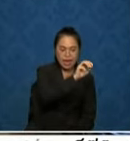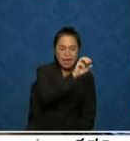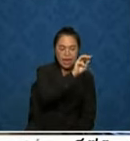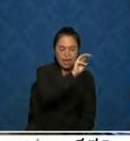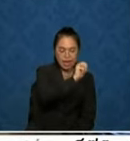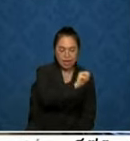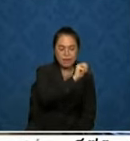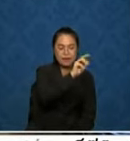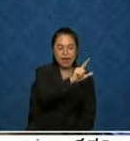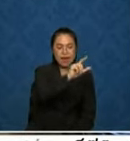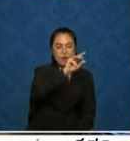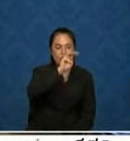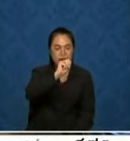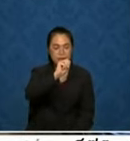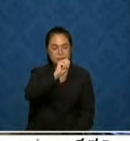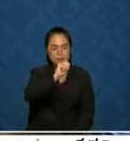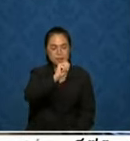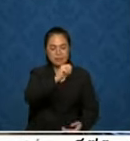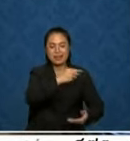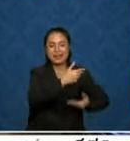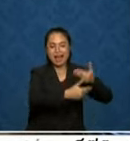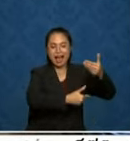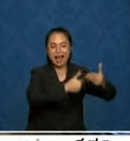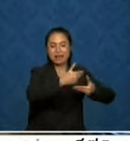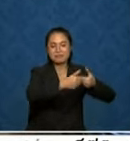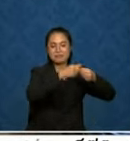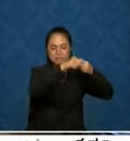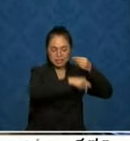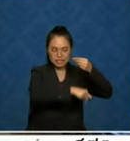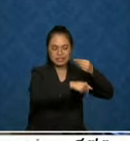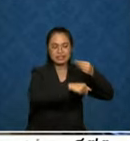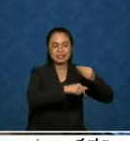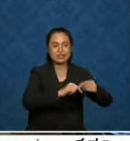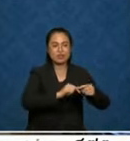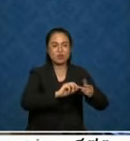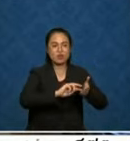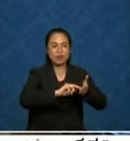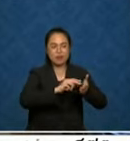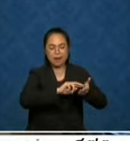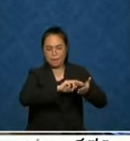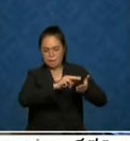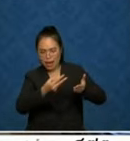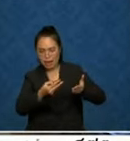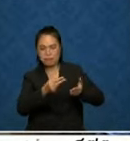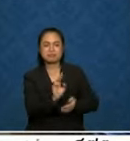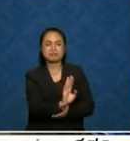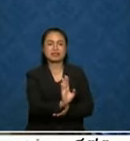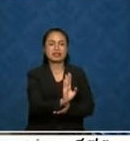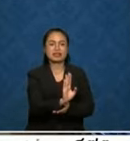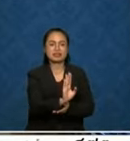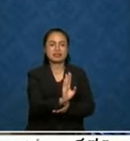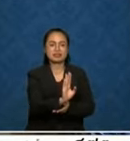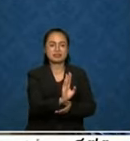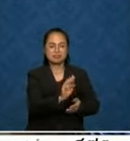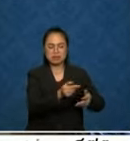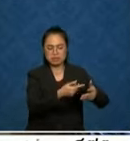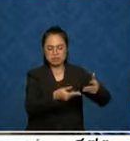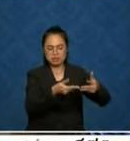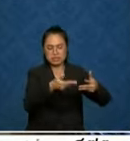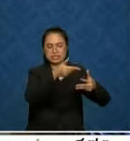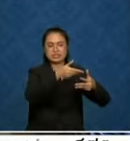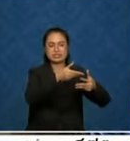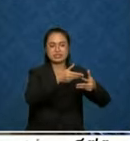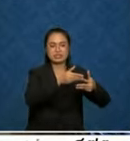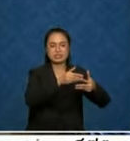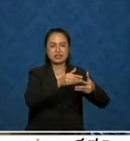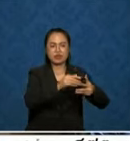Level Marketing การตลาดแบบหลายชั้นแต่วันนี้ MLM มันไม่ได้แปลแค่ว่า Multi Level Marketing Multi Level Marketing ครับมันกลาย